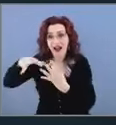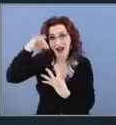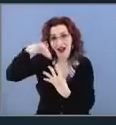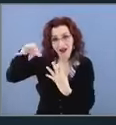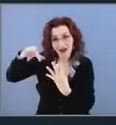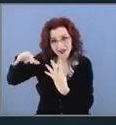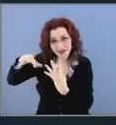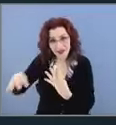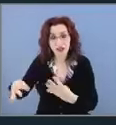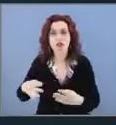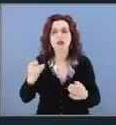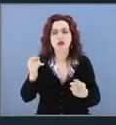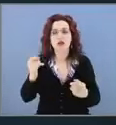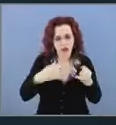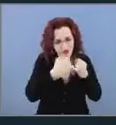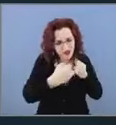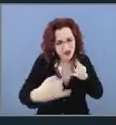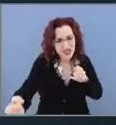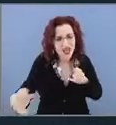del